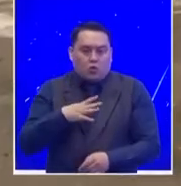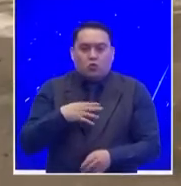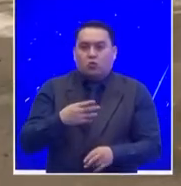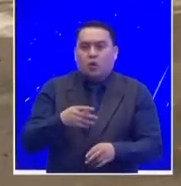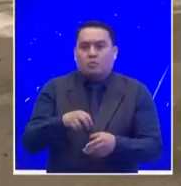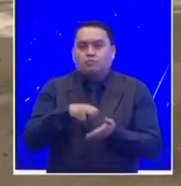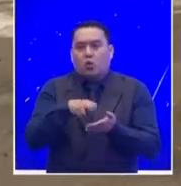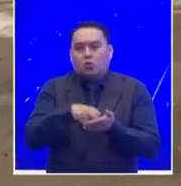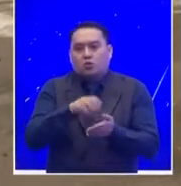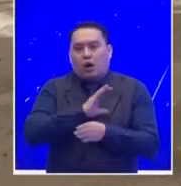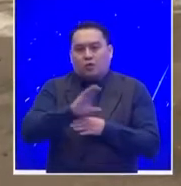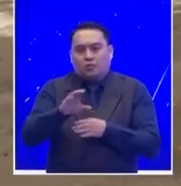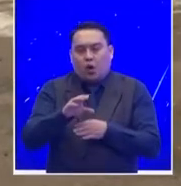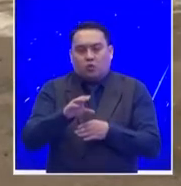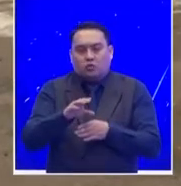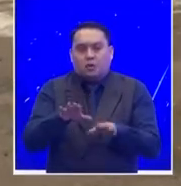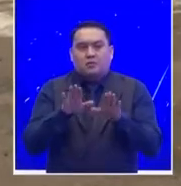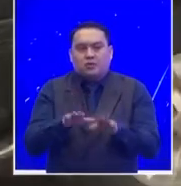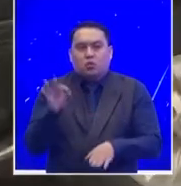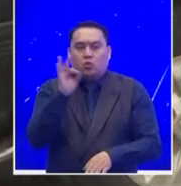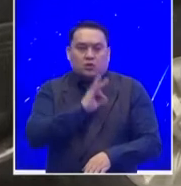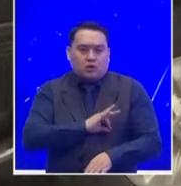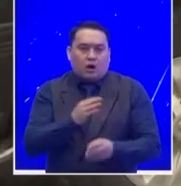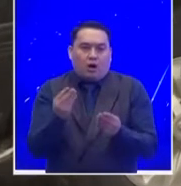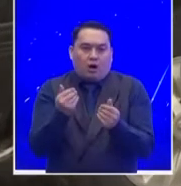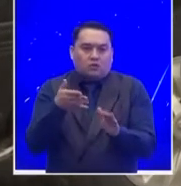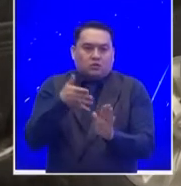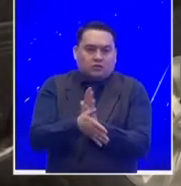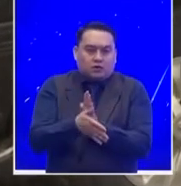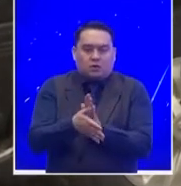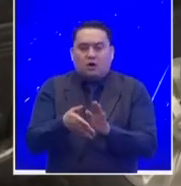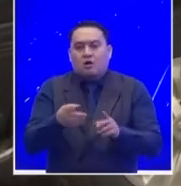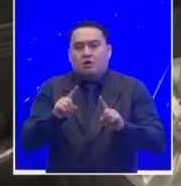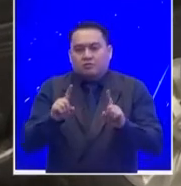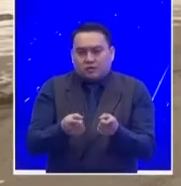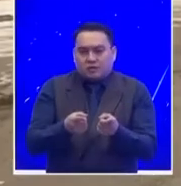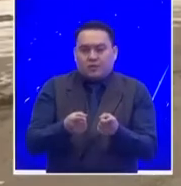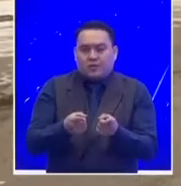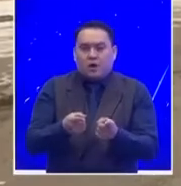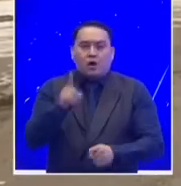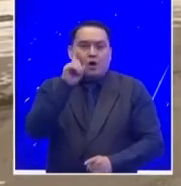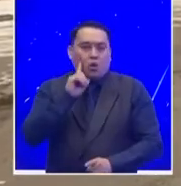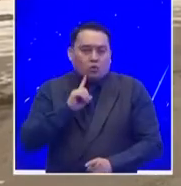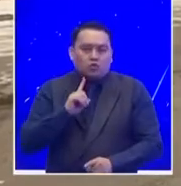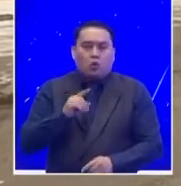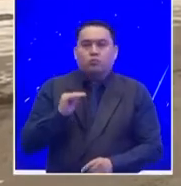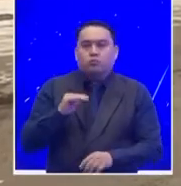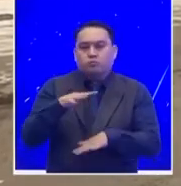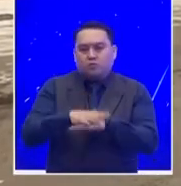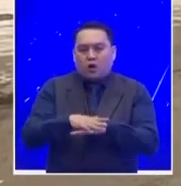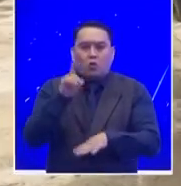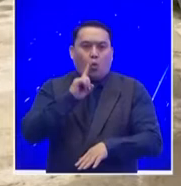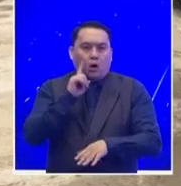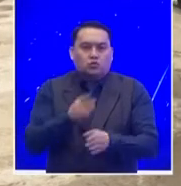кезегінде пошта арқылы жіберілетін хаттың орнына қолданылады, қаржылық шығындарды азайтады. Сонымен қатар азаматтарға ыңғайлы болу үшін банктік шоттарды